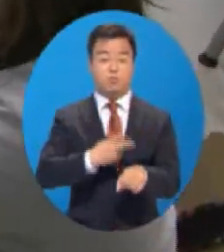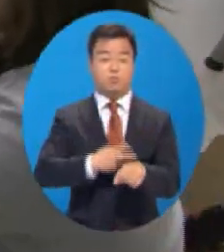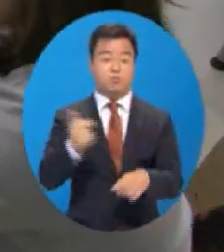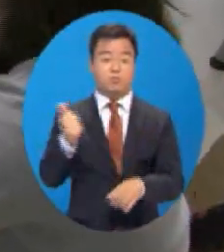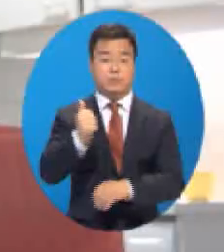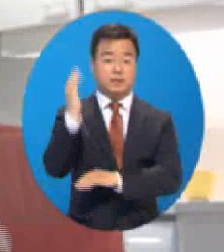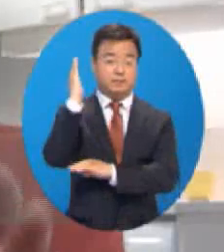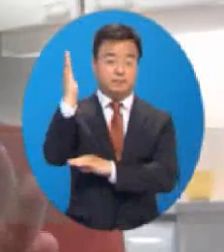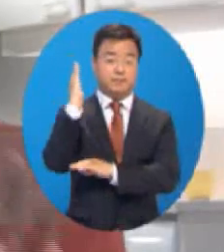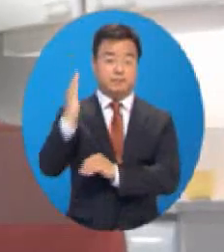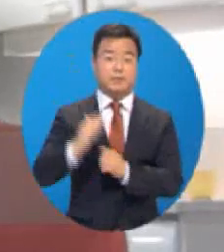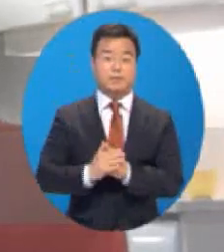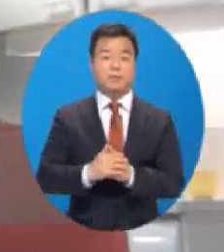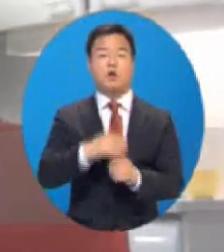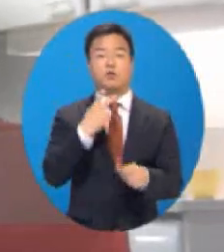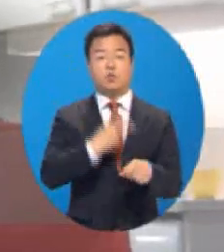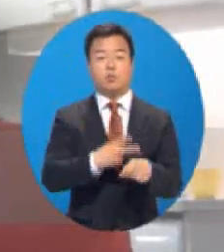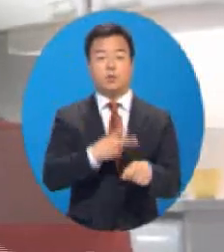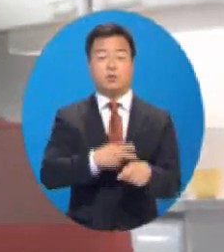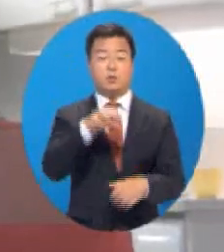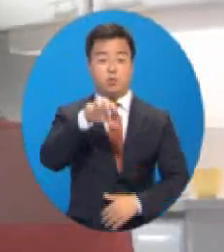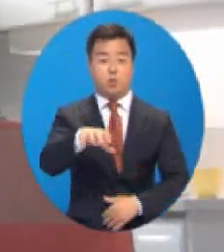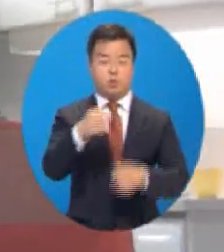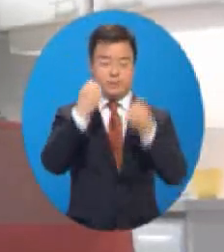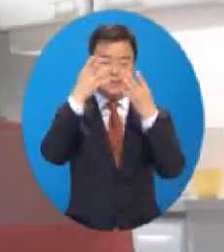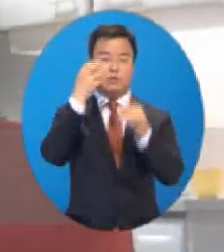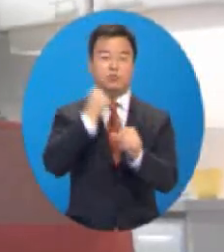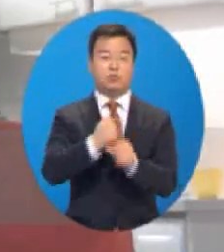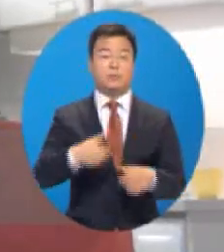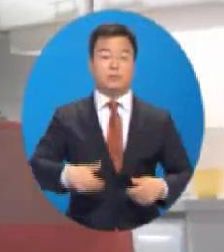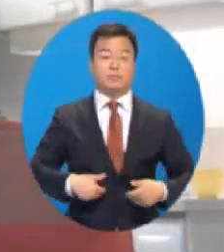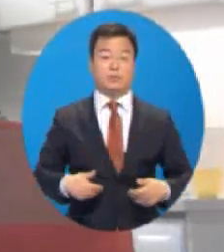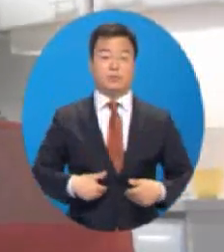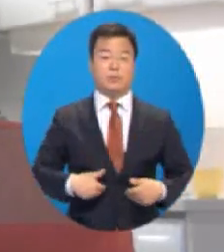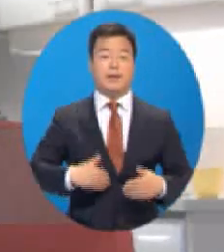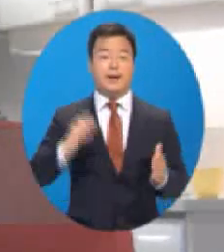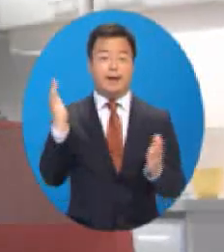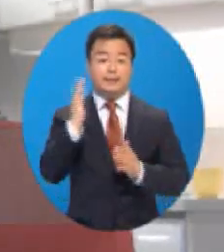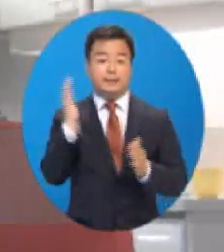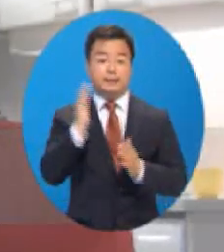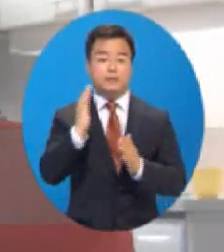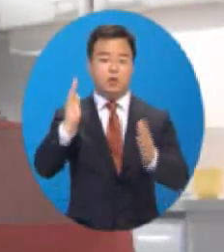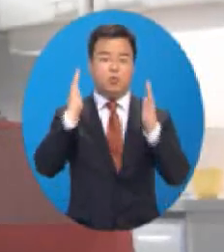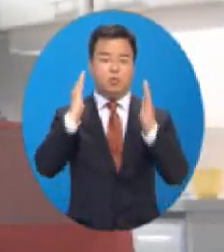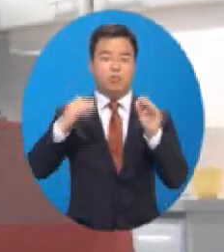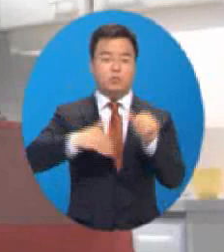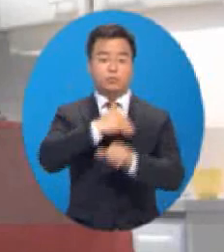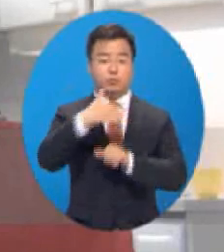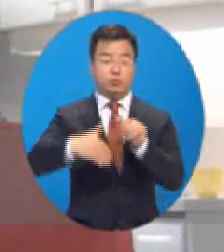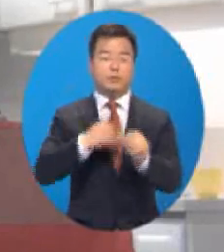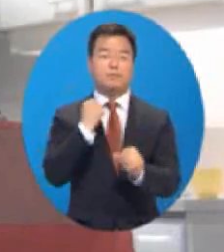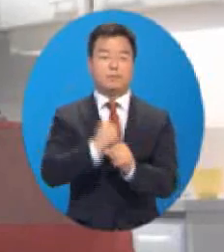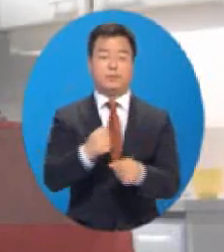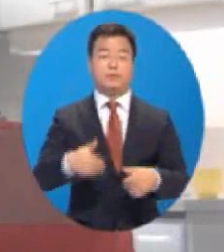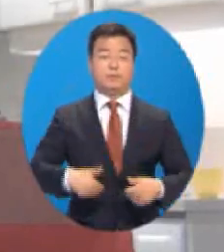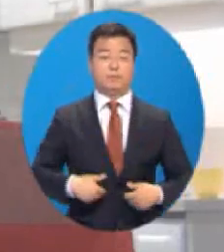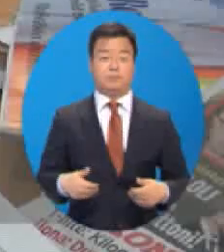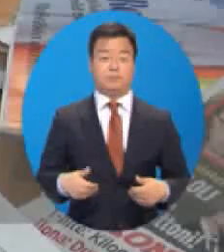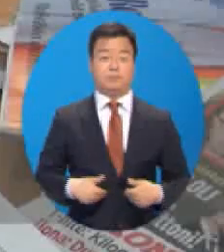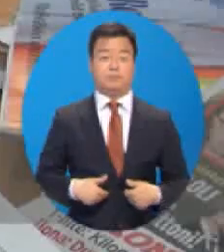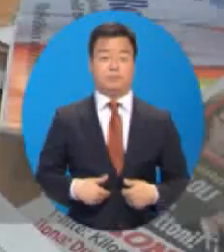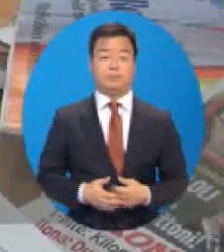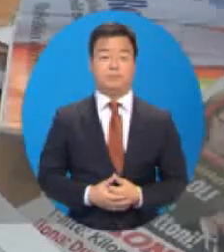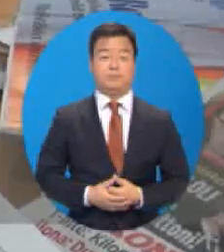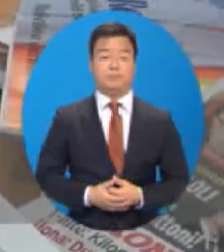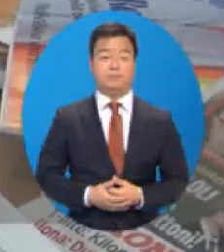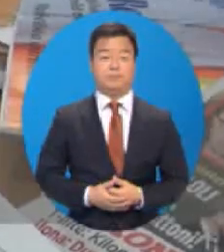이렇게 말합니다. They create the space and set the tone, you know, for learning.